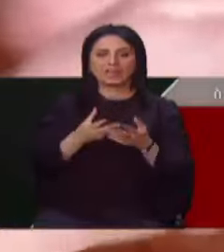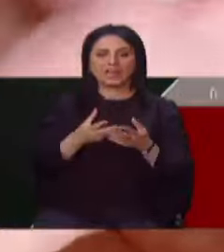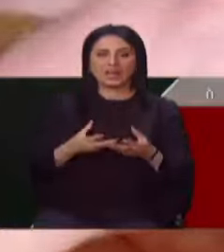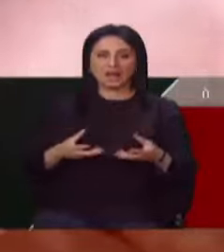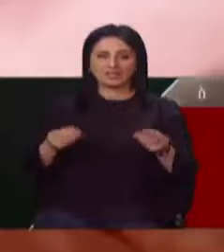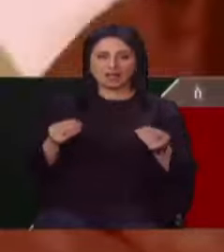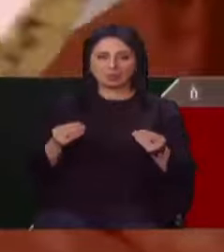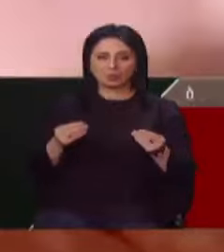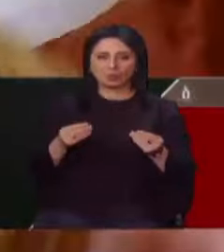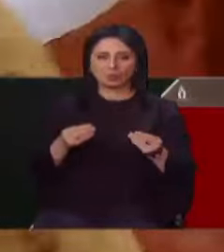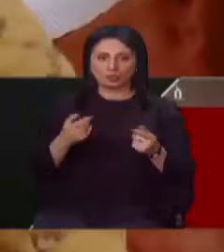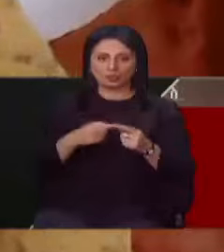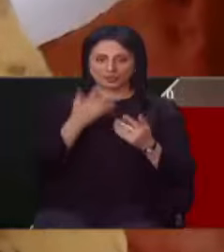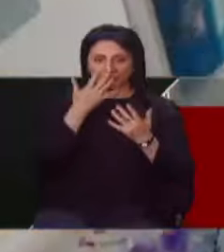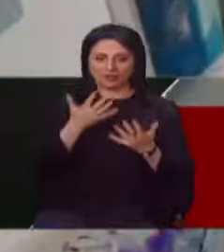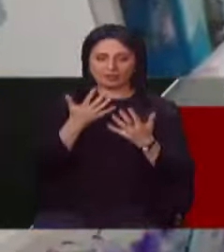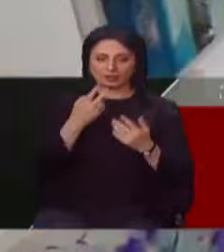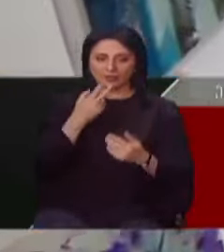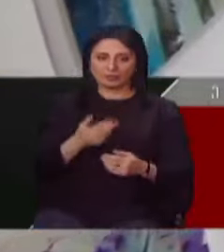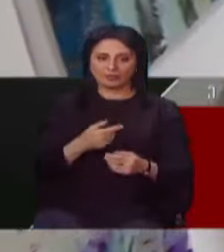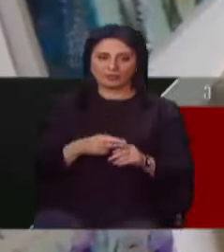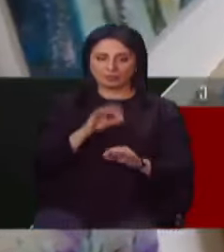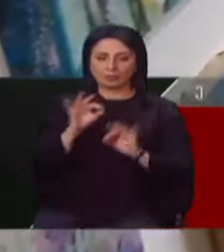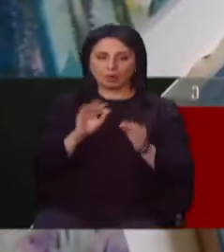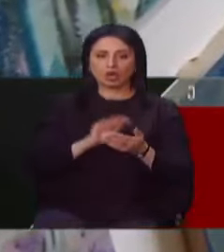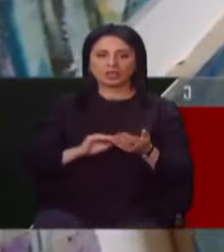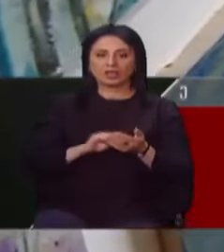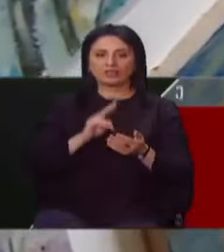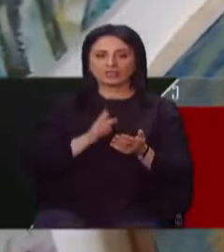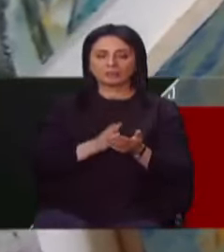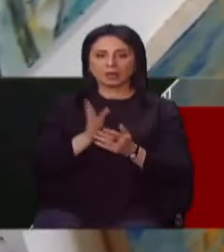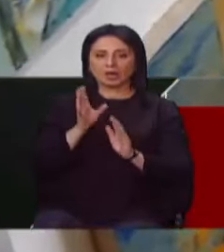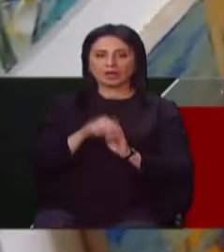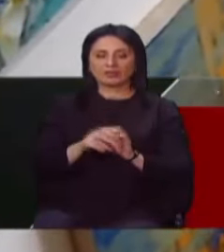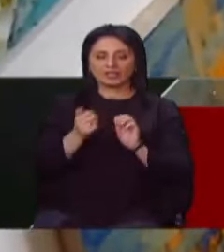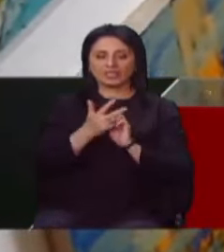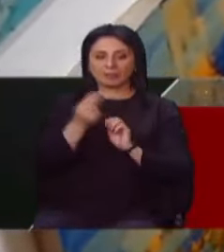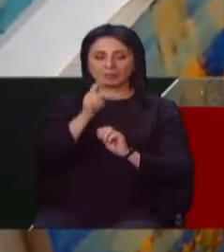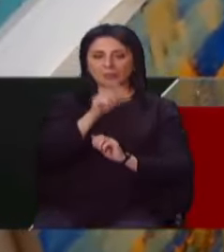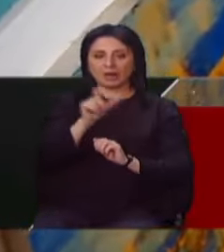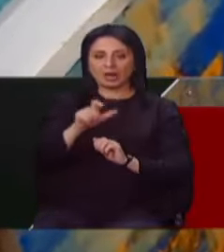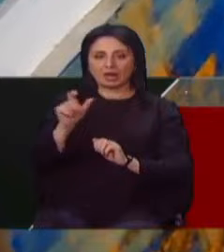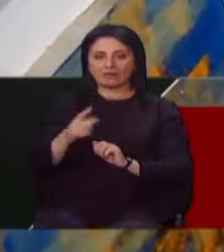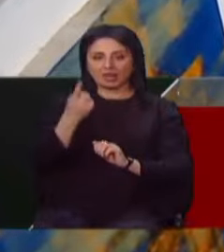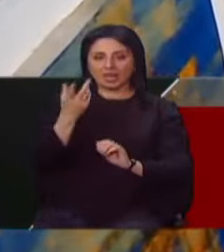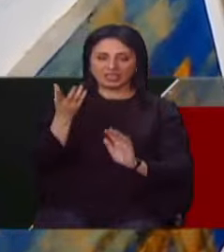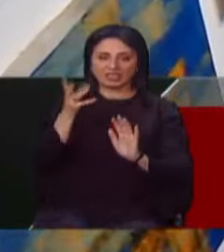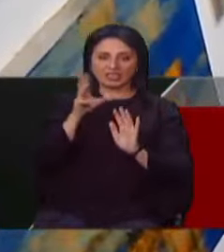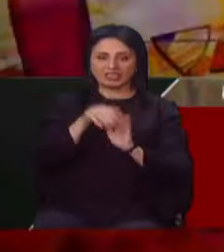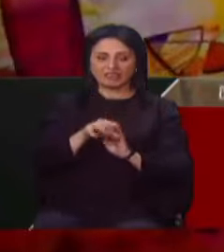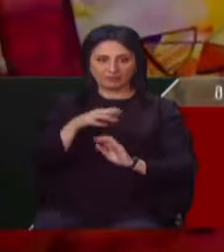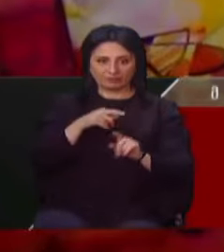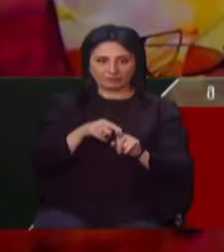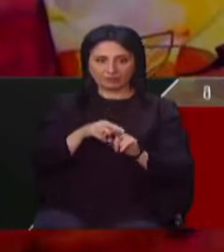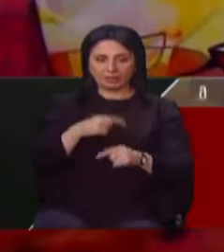გაზაფხულის სახით ეს მეჩვენებინა. იმ პროექტის ავტორი, რომლის ფარგლებშიც 13-მა მხატვარმა ერთ სივრცეში მოიყარა